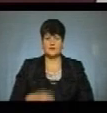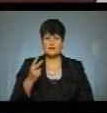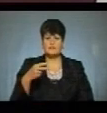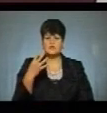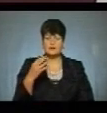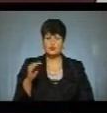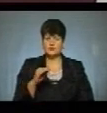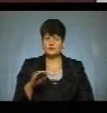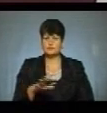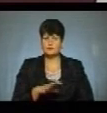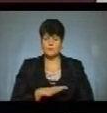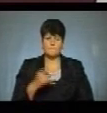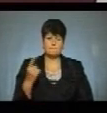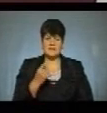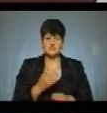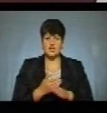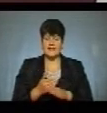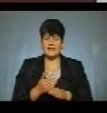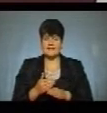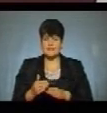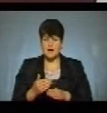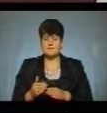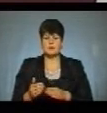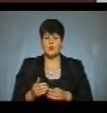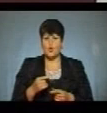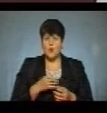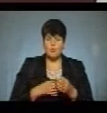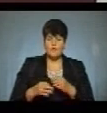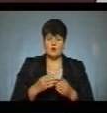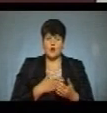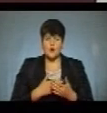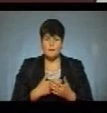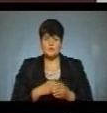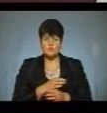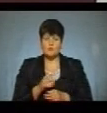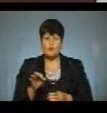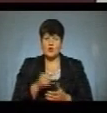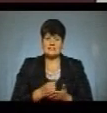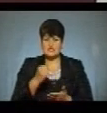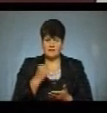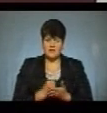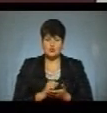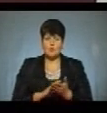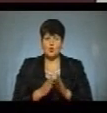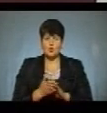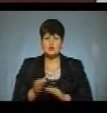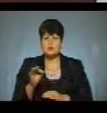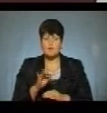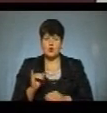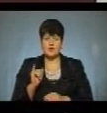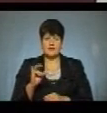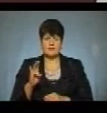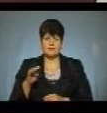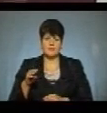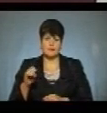24 жовтня відбувся перший етап обговорення громадського проєкту про затвердження положення про інтернатуру, каже Володимир